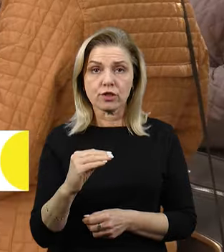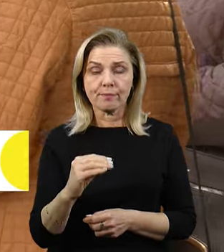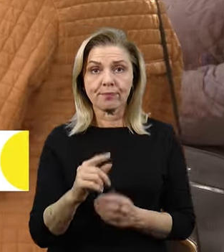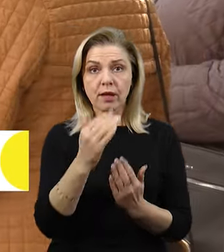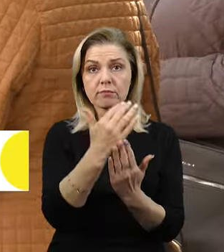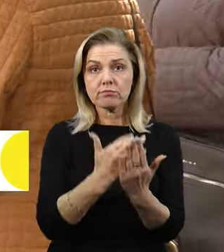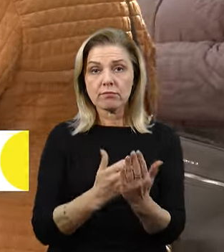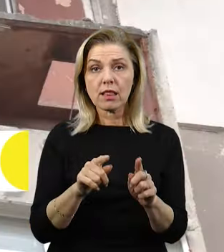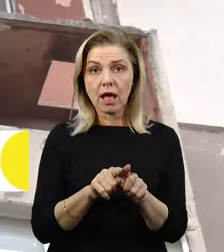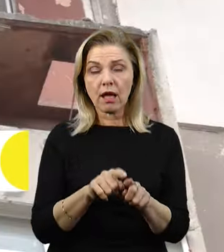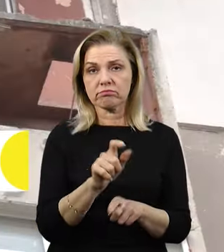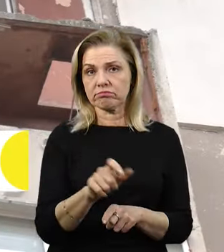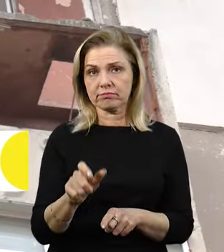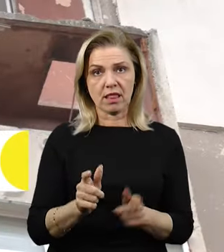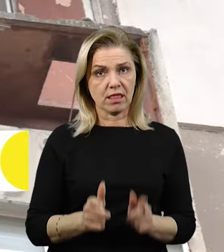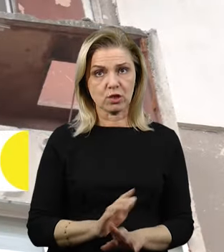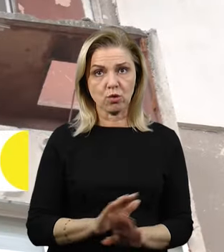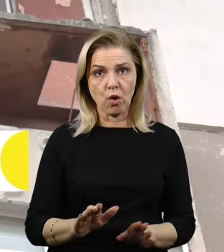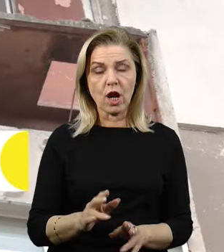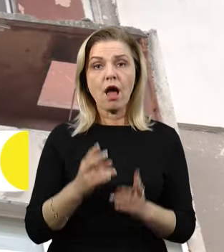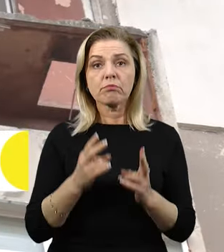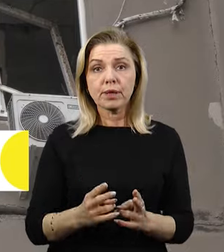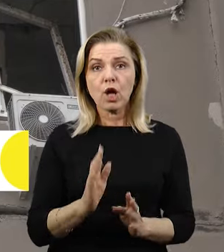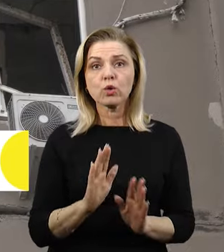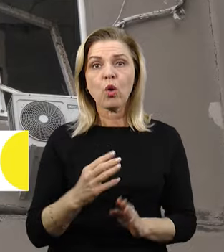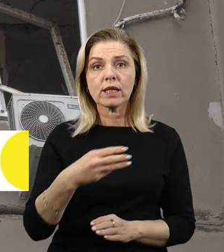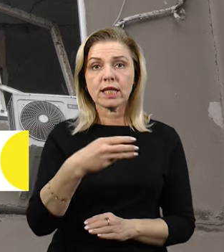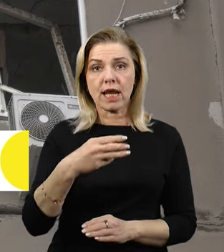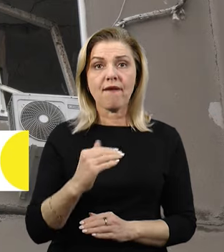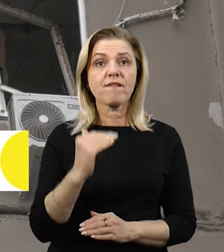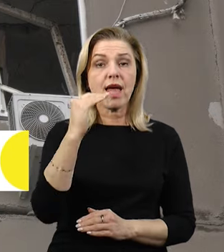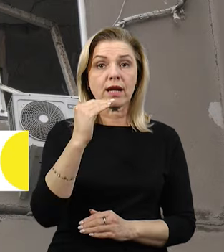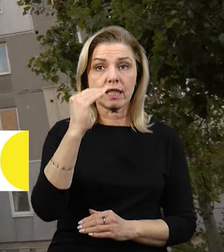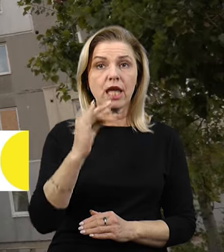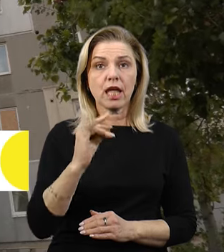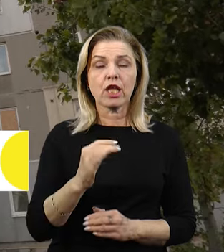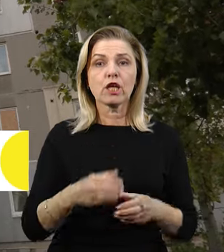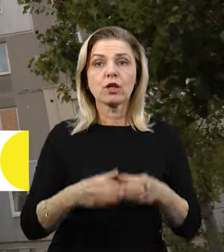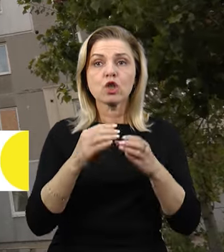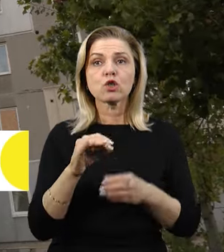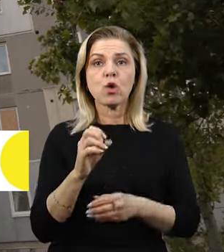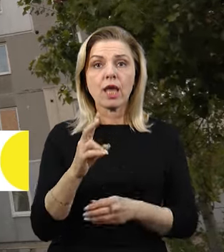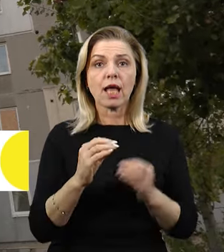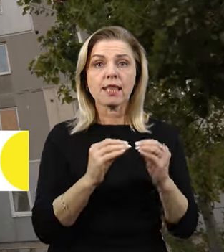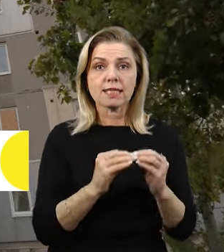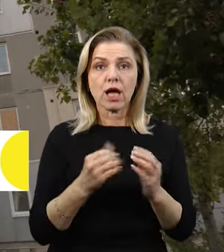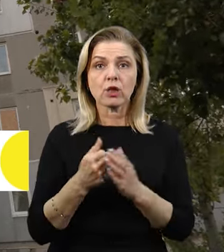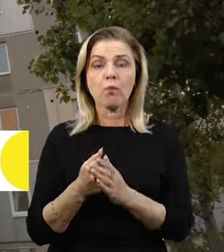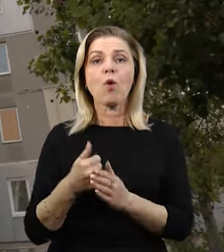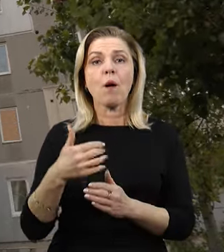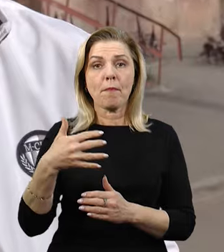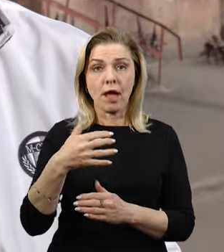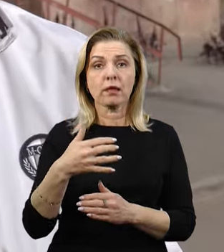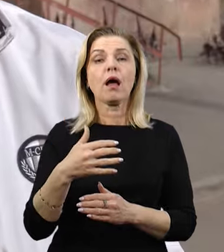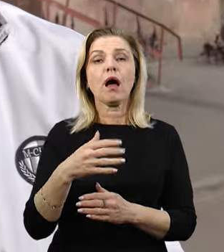Людмила каже, пошкоджено тільки 3 верхні поверхи та кухня по одному стояку з 10 по 5 поверх. Решта квартир фактично